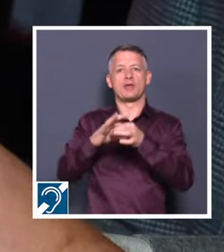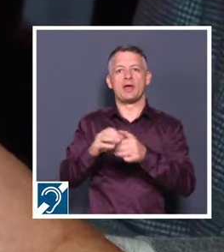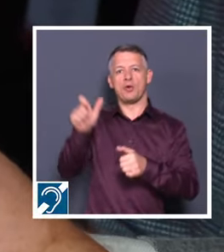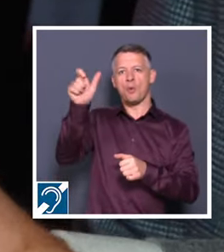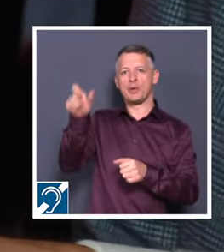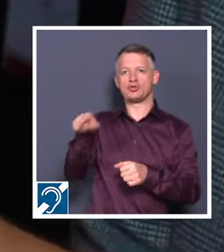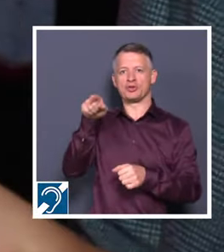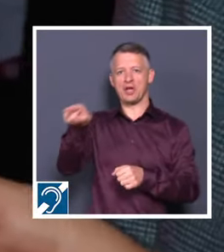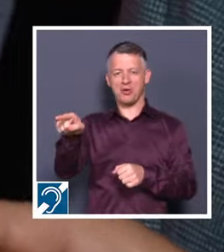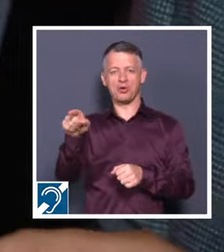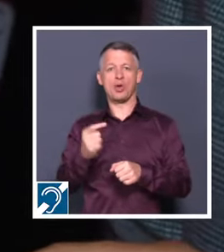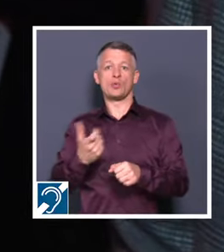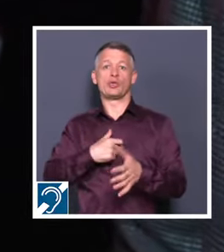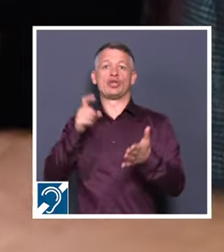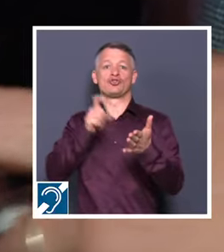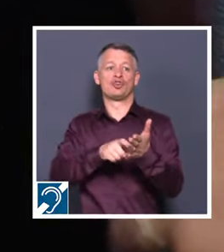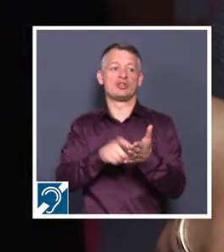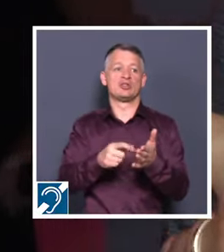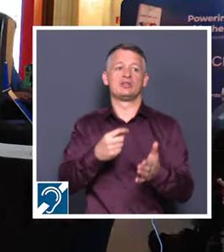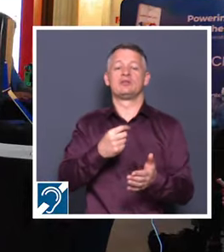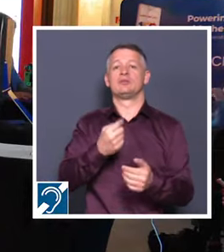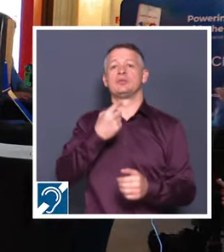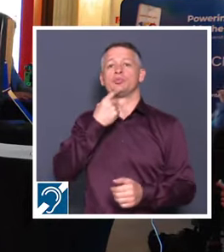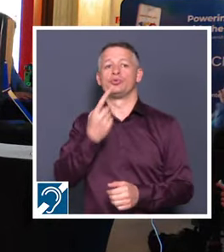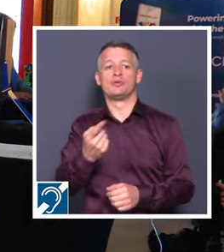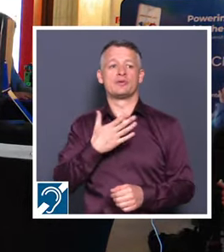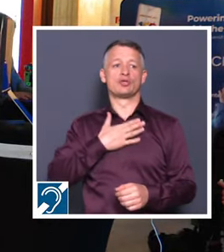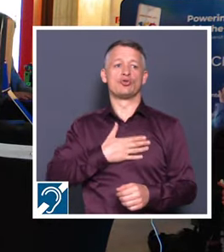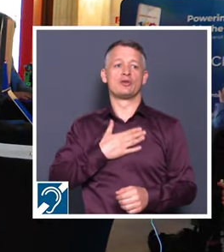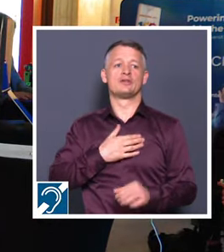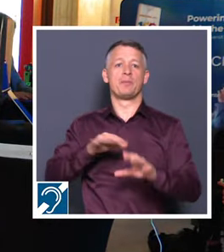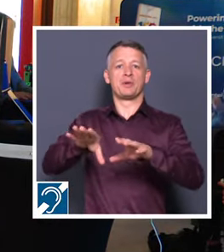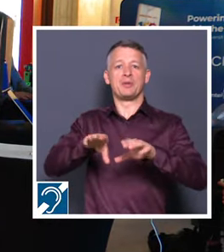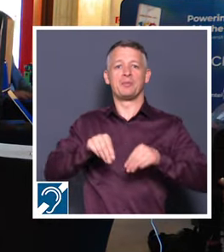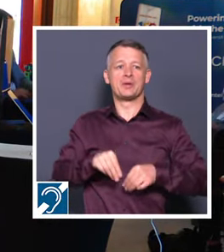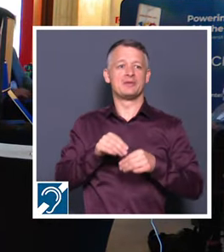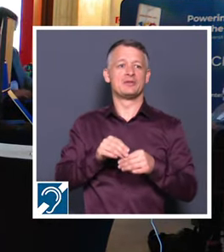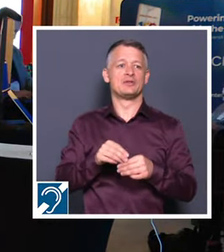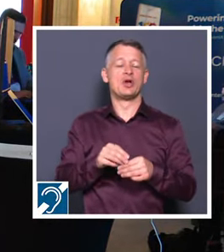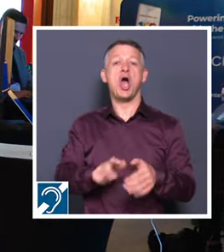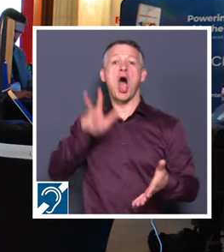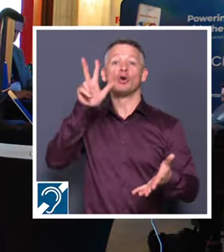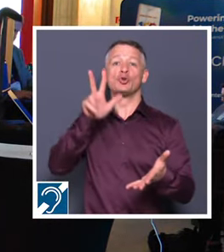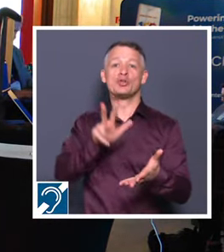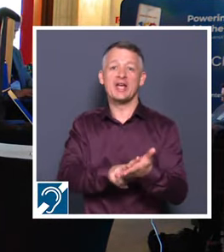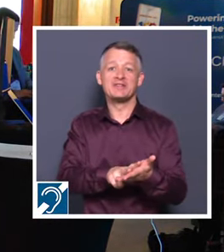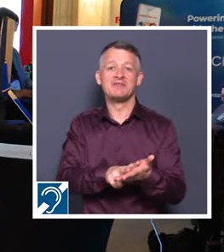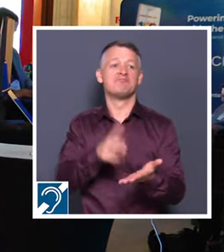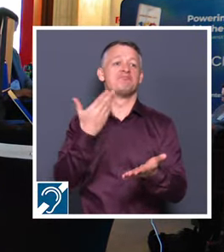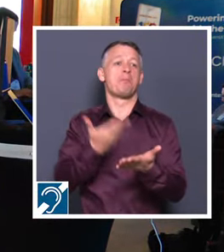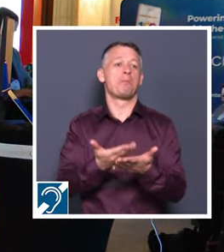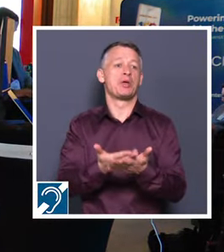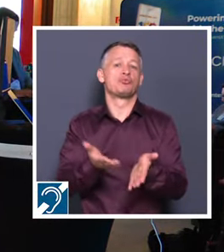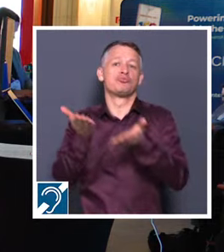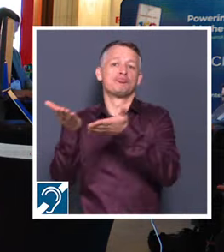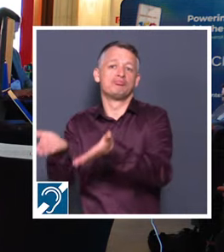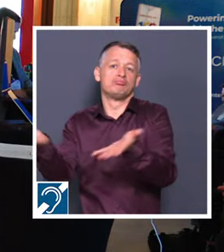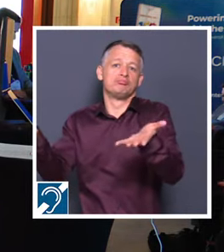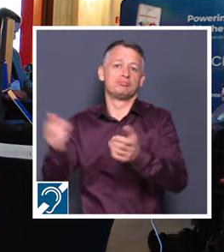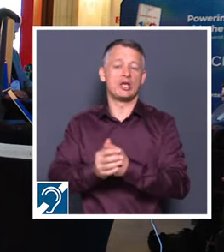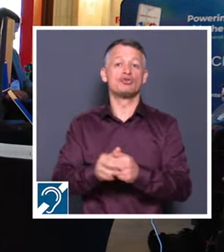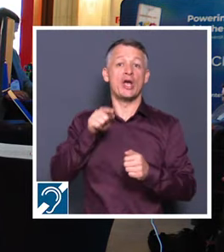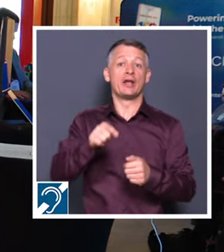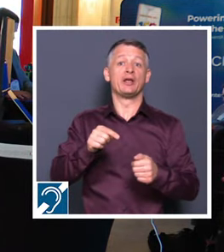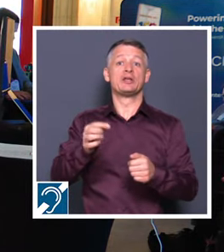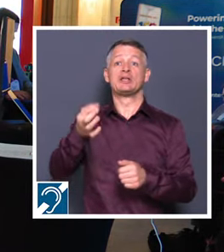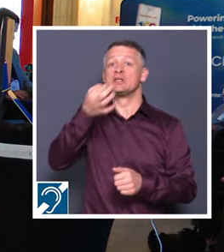putea solicita, aș dori să primesc o autorizație de X și acela să